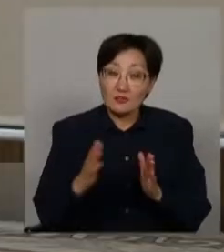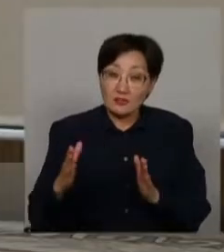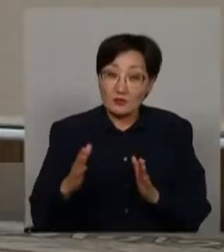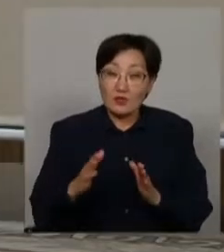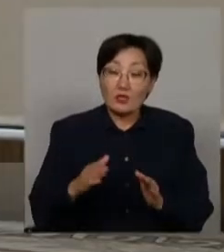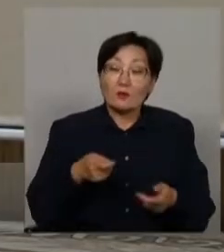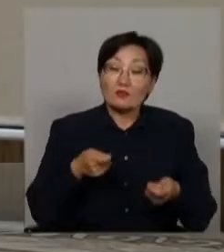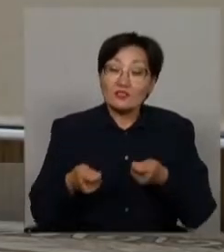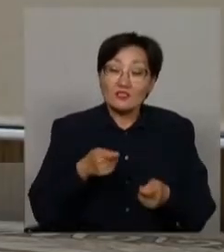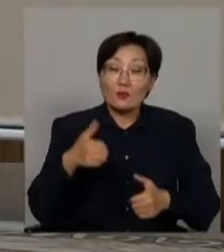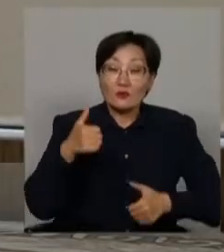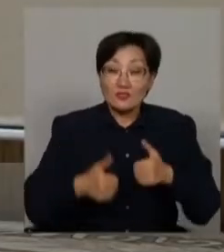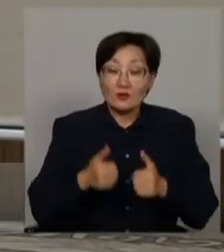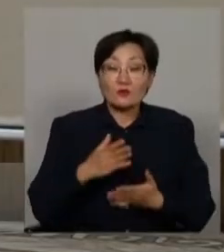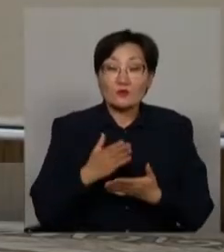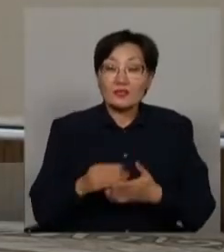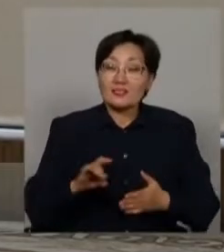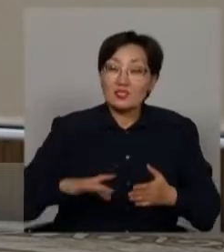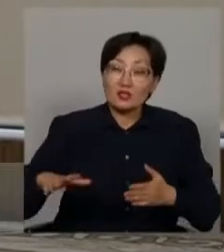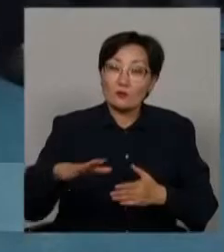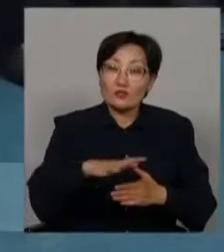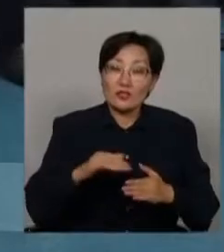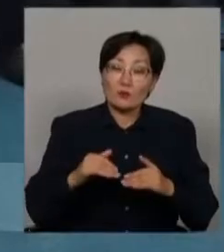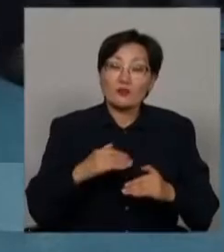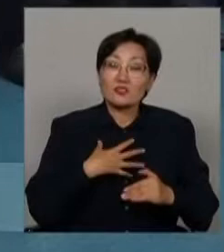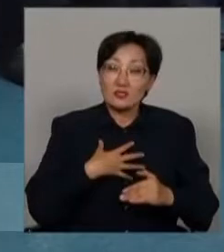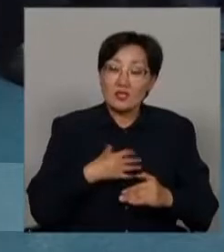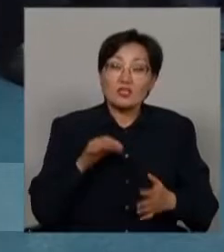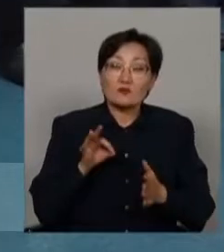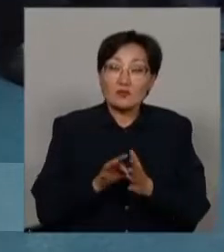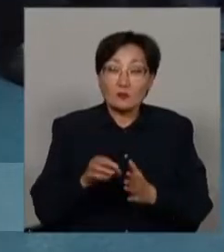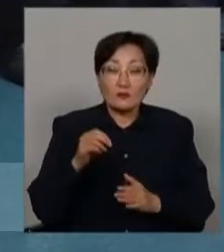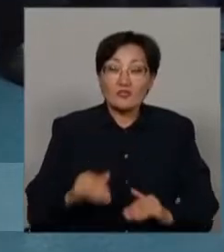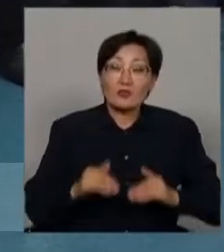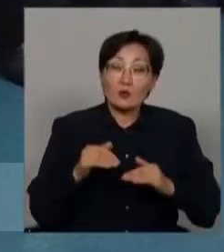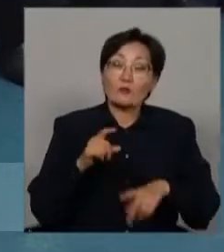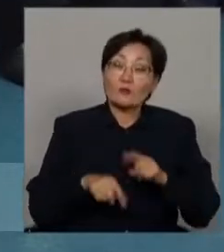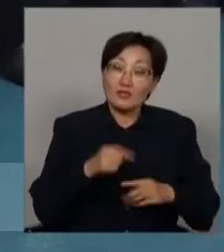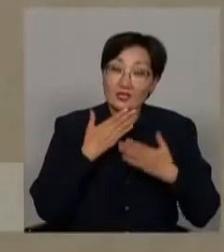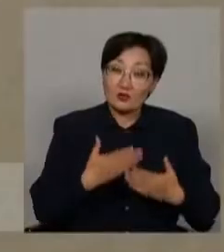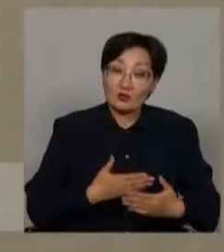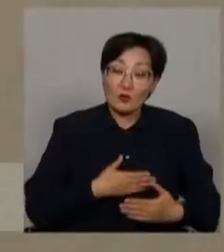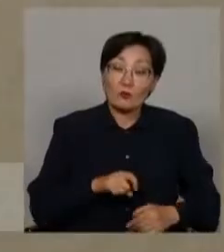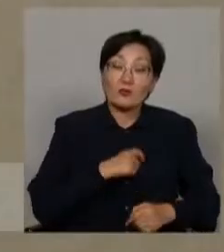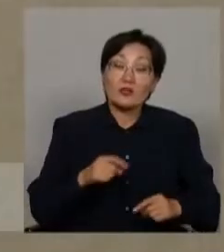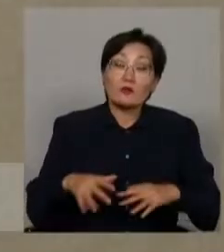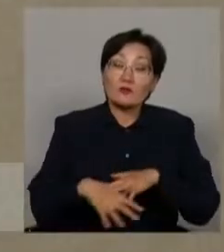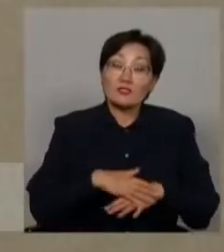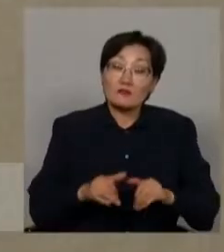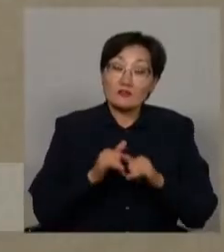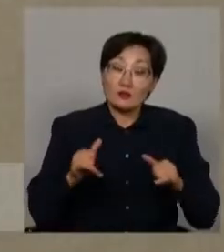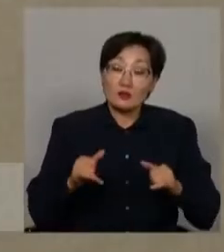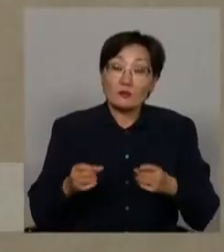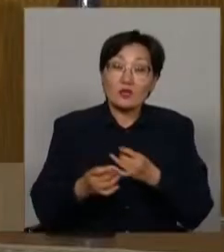словам организаторов, соревнование имеет республиканское значение. Цель – поднятие патриотического духа населения и развитие